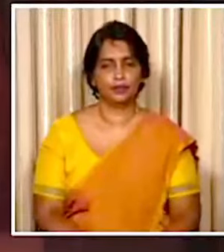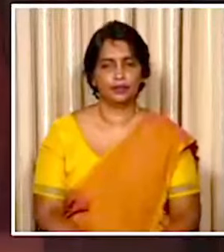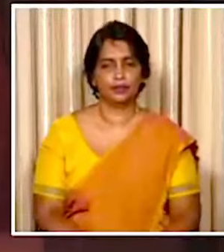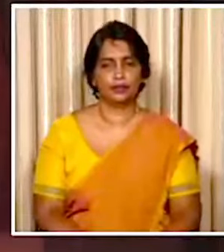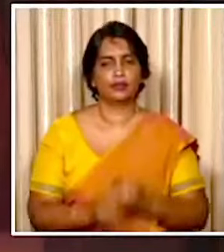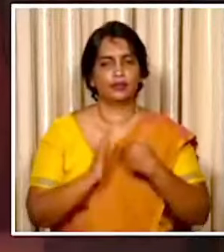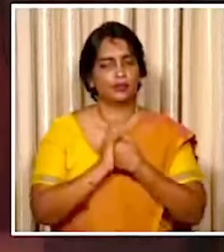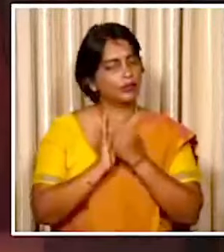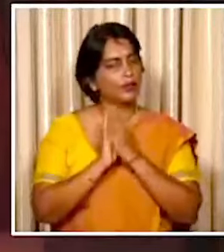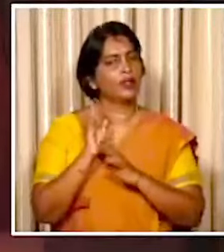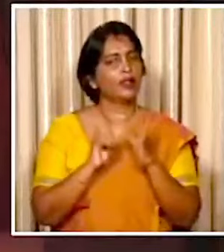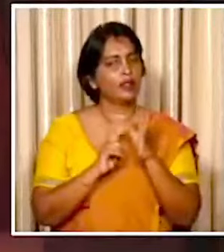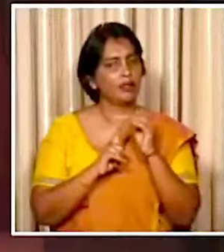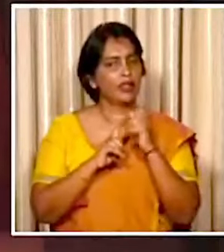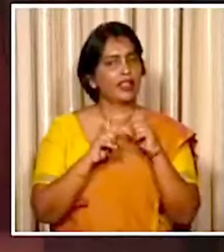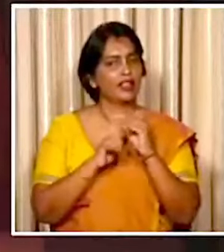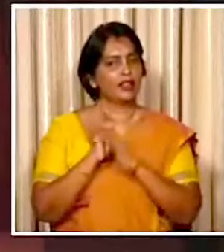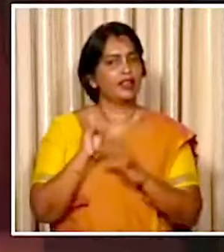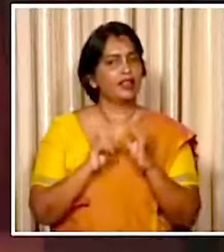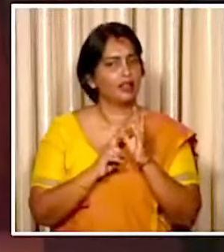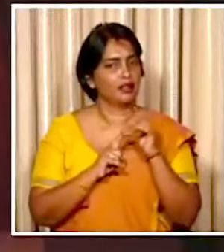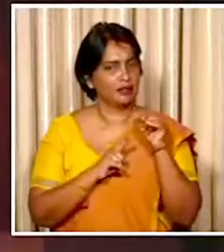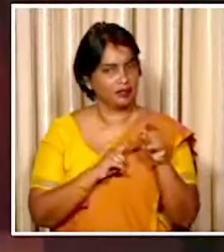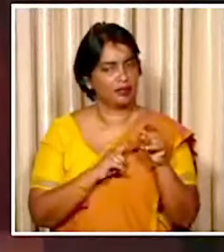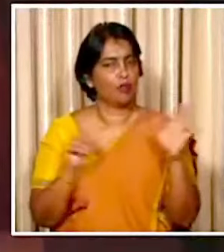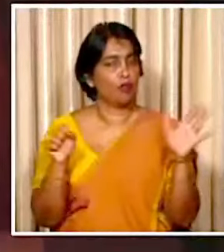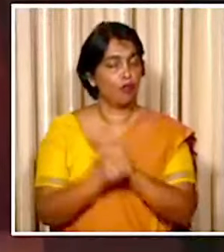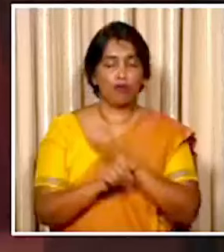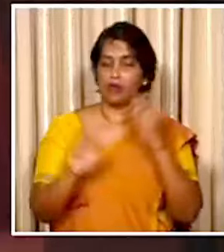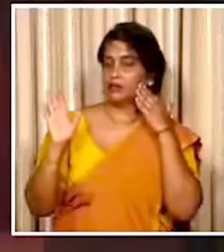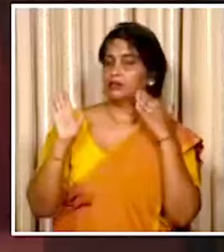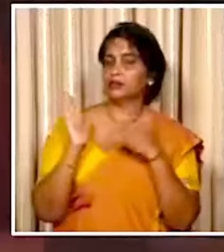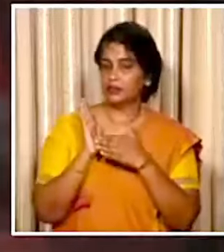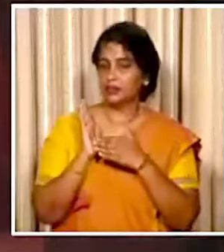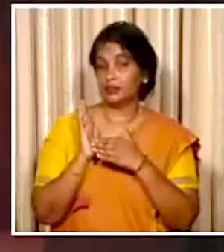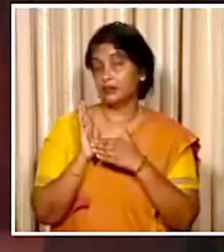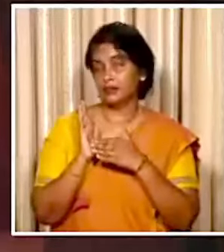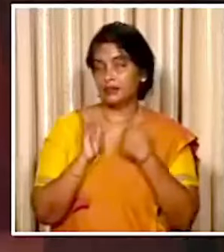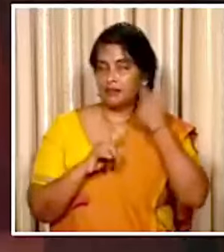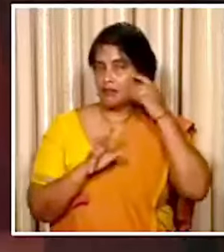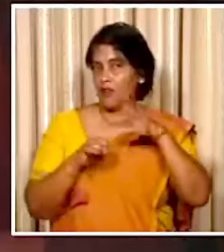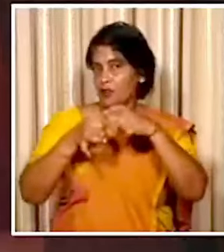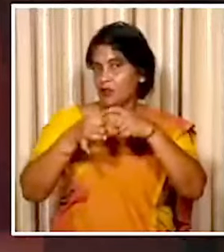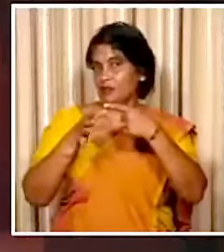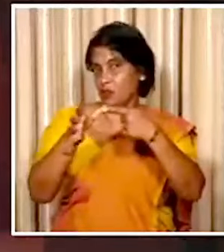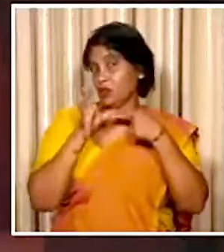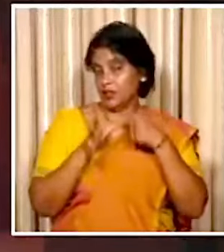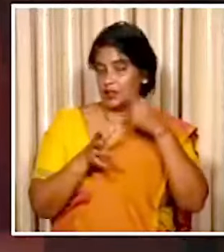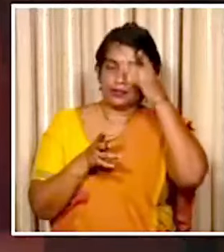ගරු අමාත්‍යතුමාගේ අධ්‍යාපන අමාත්‍යතුමාගේ පූර්ණ අවධානය මම බලාපොරොත්තු වෙනවා මේ ප්‍රශ්නේදී